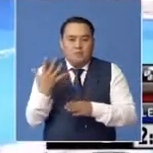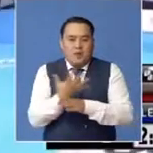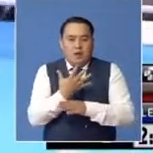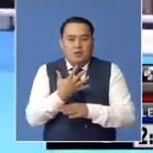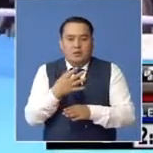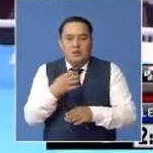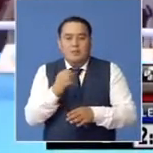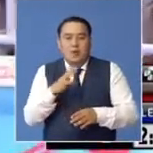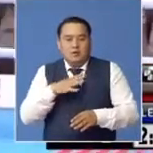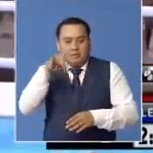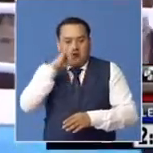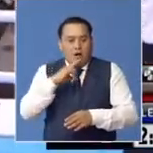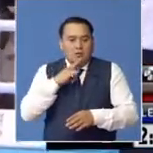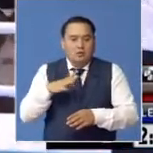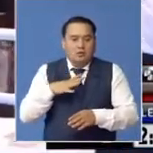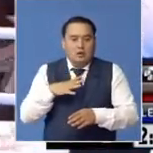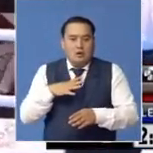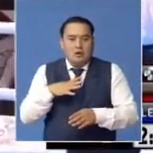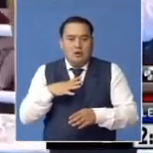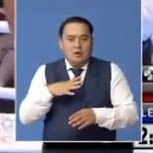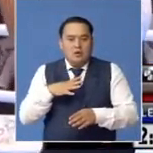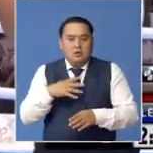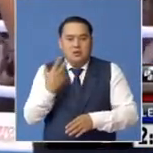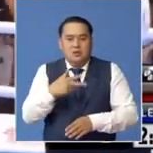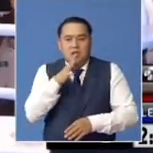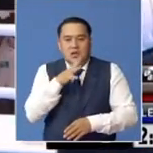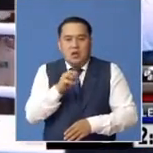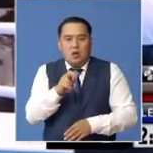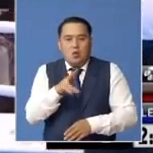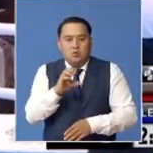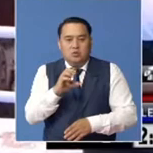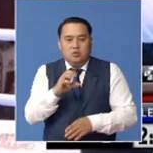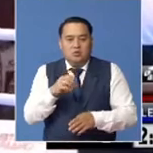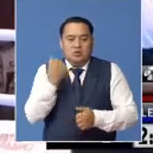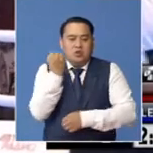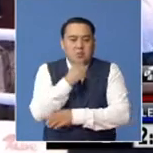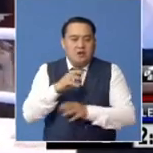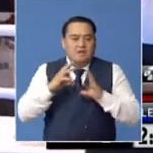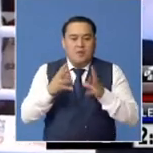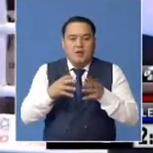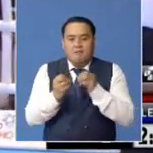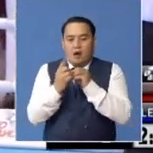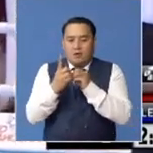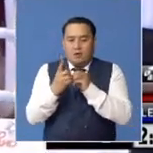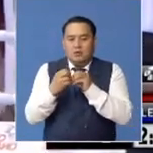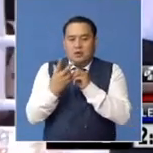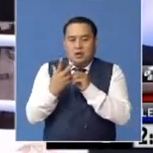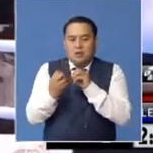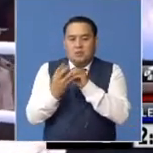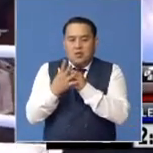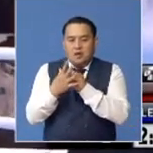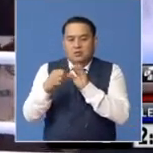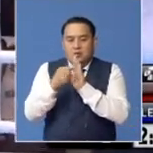когда оппонент казахстанца оказался на канвасе. 30-летний Лакрус выигрывал чемпионаты мира в 2011, 2013, 2015